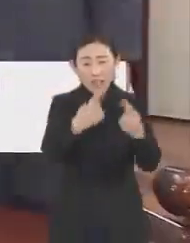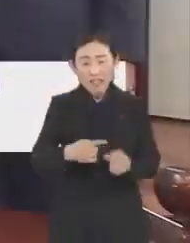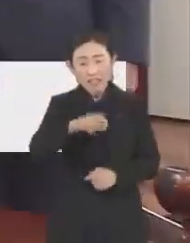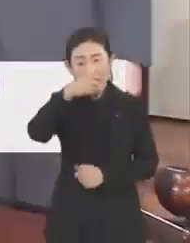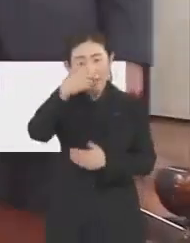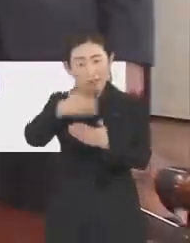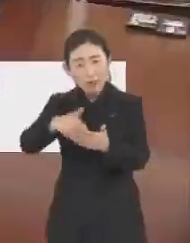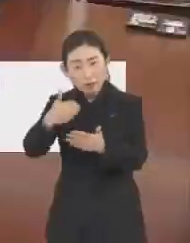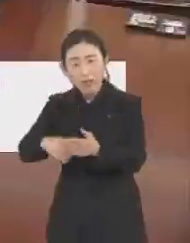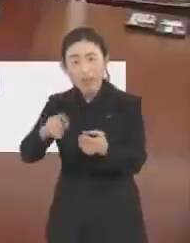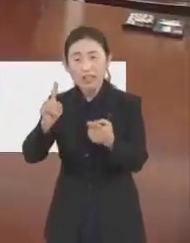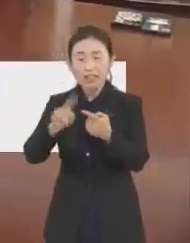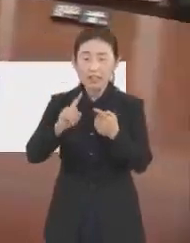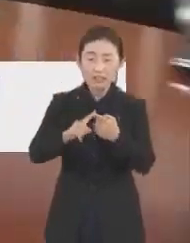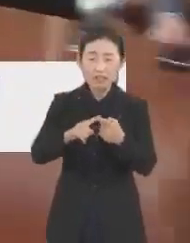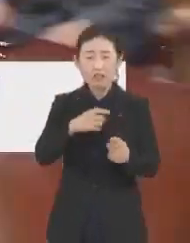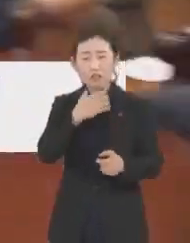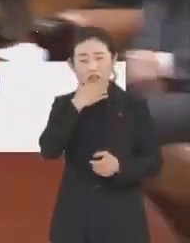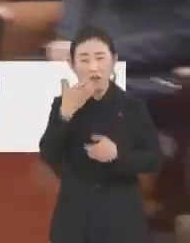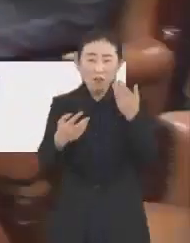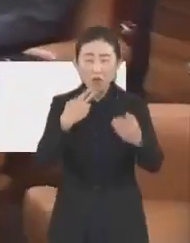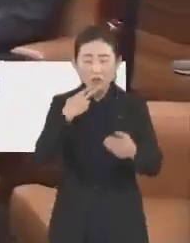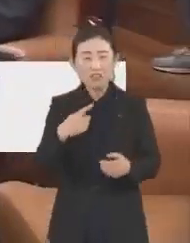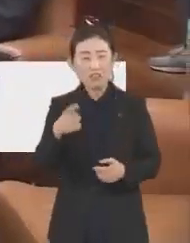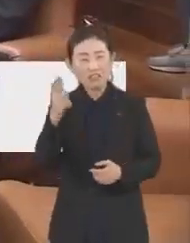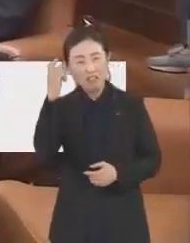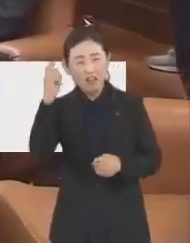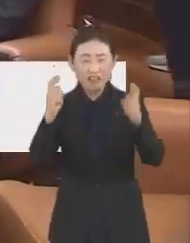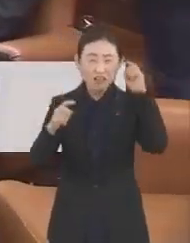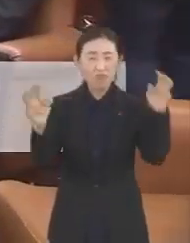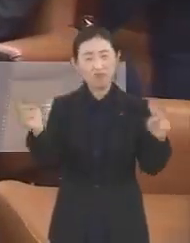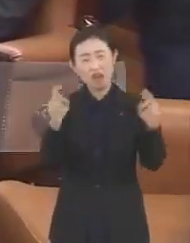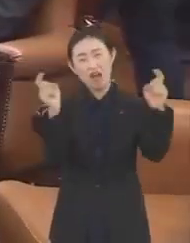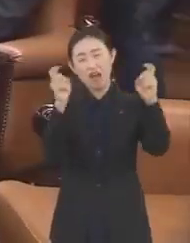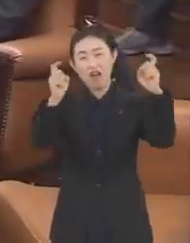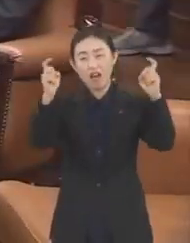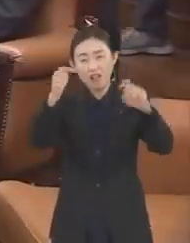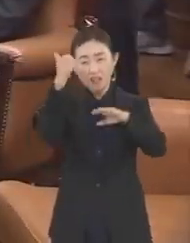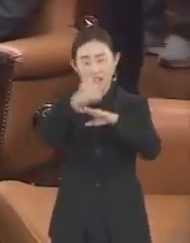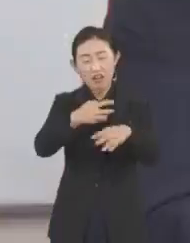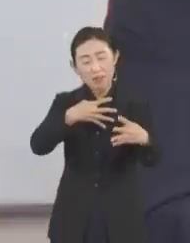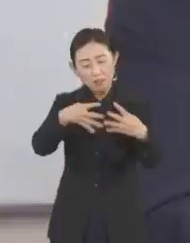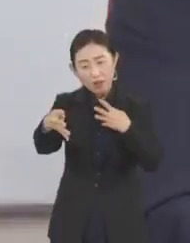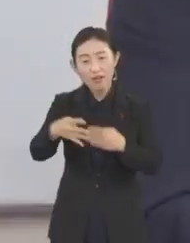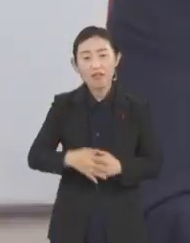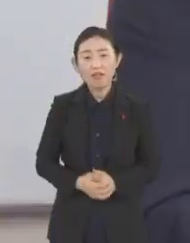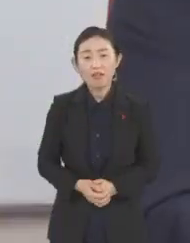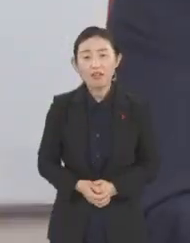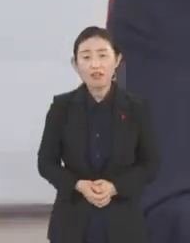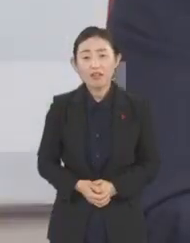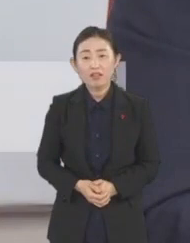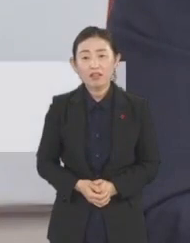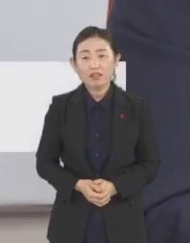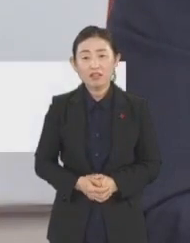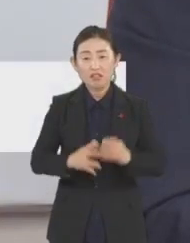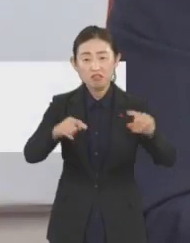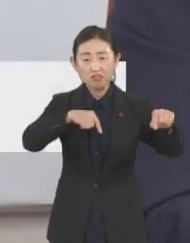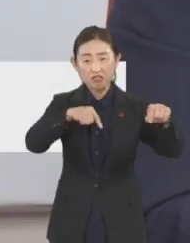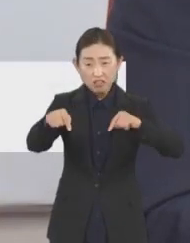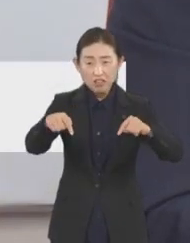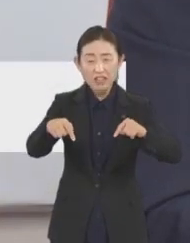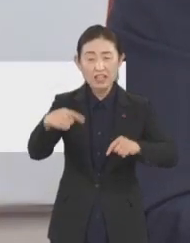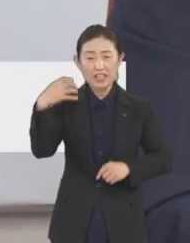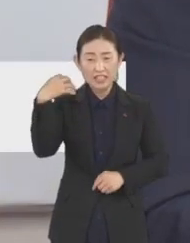감액 규모 등에 한치의 양보도 없이 서로의 주장만 되풀이하며 합의에 실패했습니다. 국정에 무한 책임을